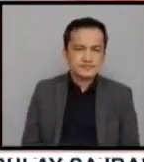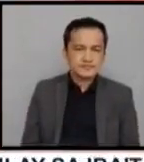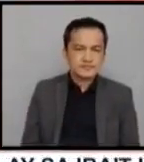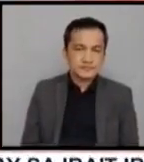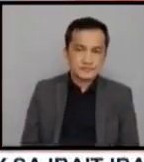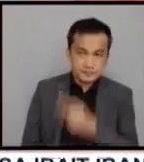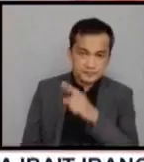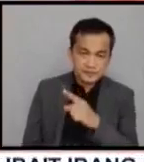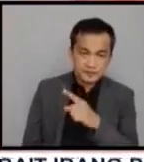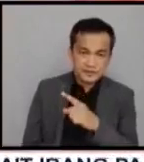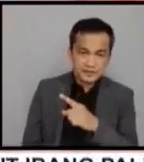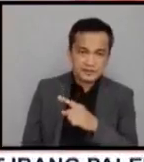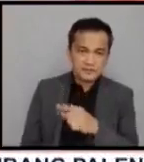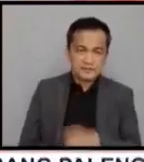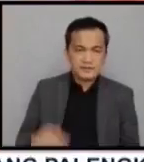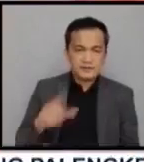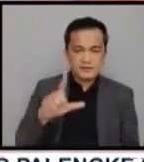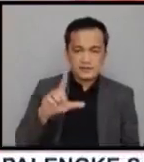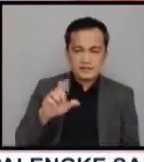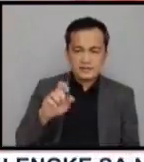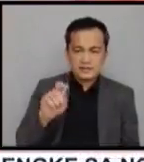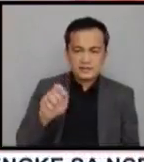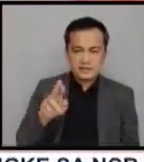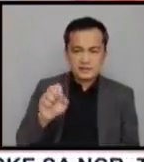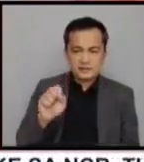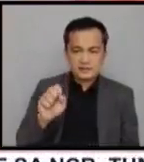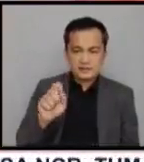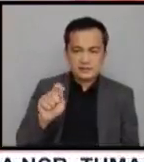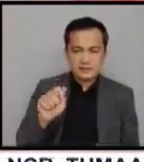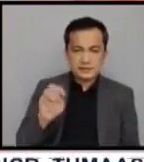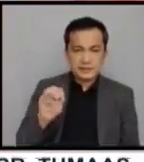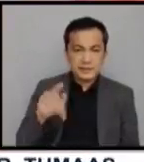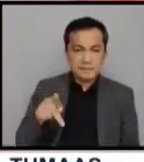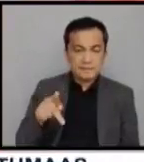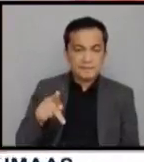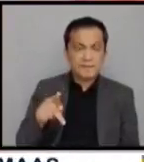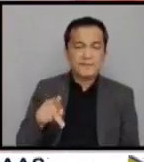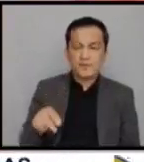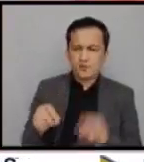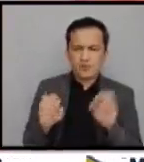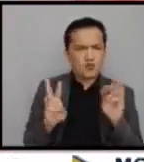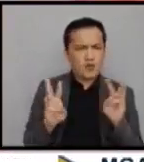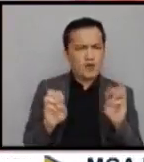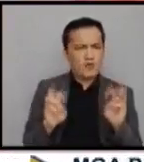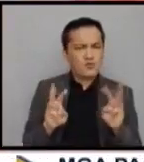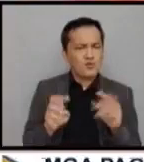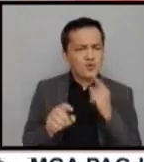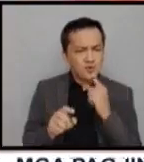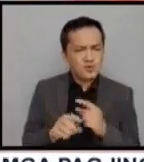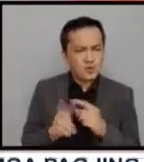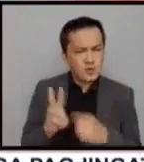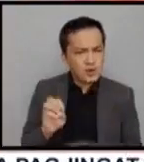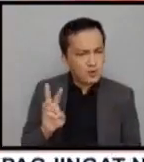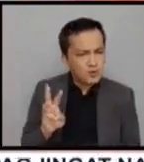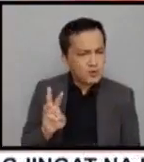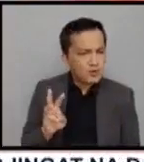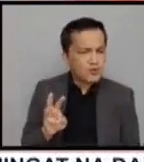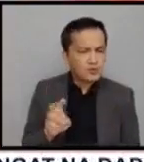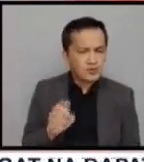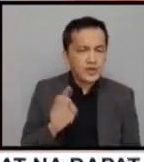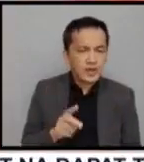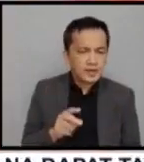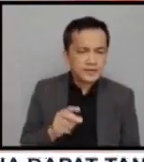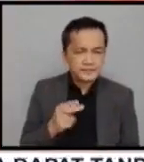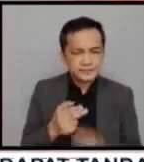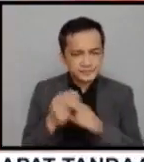letter stamp. Wow. Yes. So, manual po siya. Yan ang nagagawa yes, ng mga, ano, kung makikita natin yan to. Yes. Mga okay. Yes. Mga names. And then, okay. Yun,